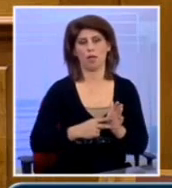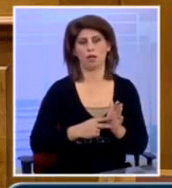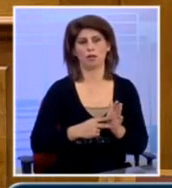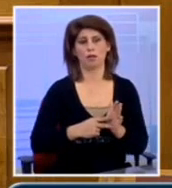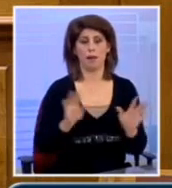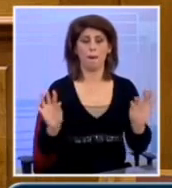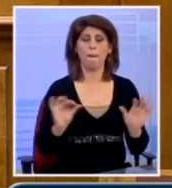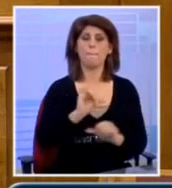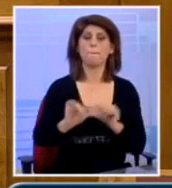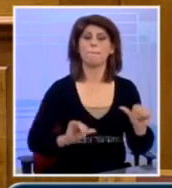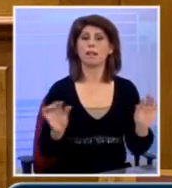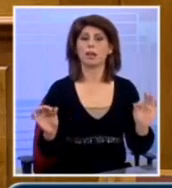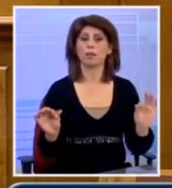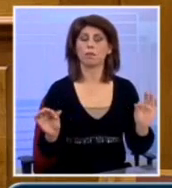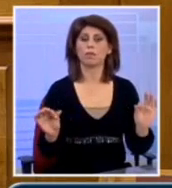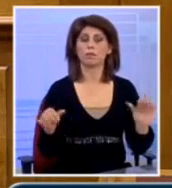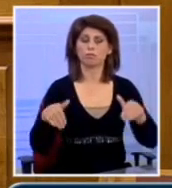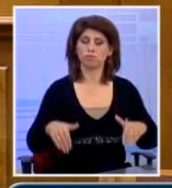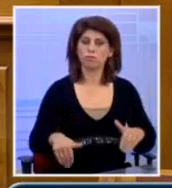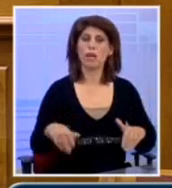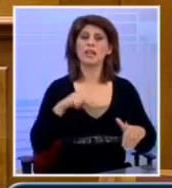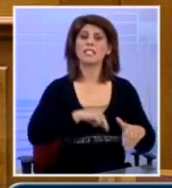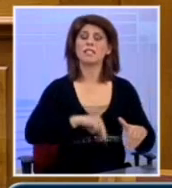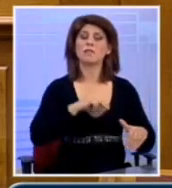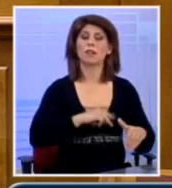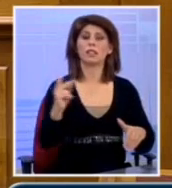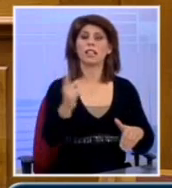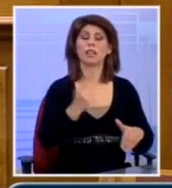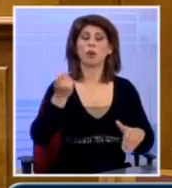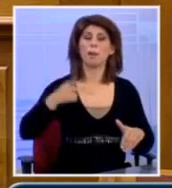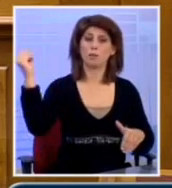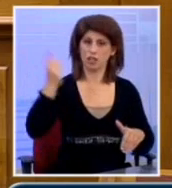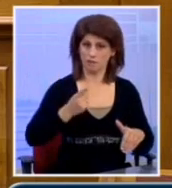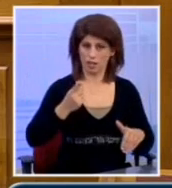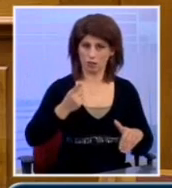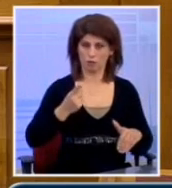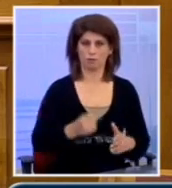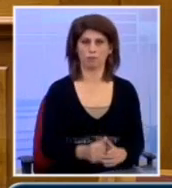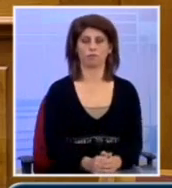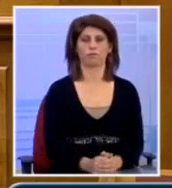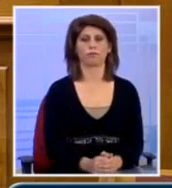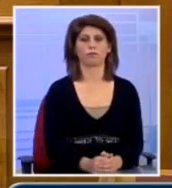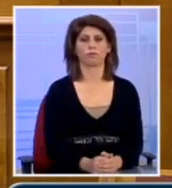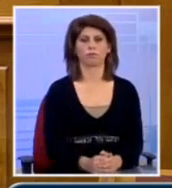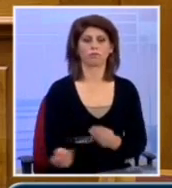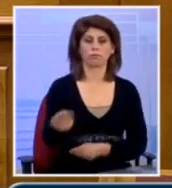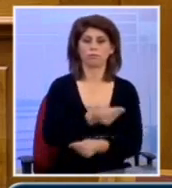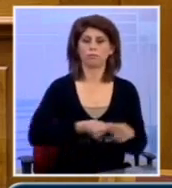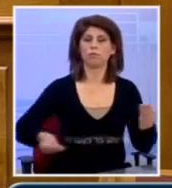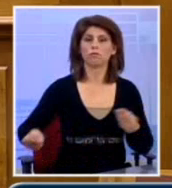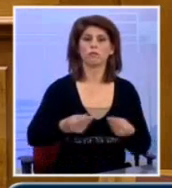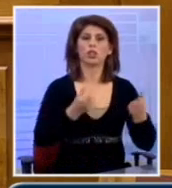Σε μεταρρυθμίσεις που θα υπηρετούν τα συμφέροντα της κοινωνικής πλειοψηφίας, που θα αναδιανέμουν τα